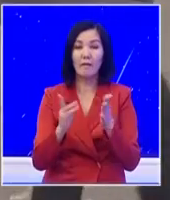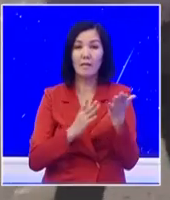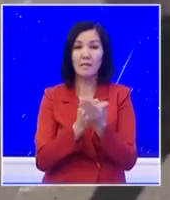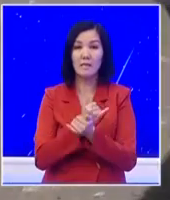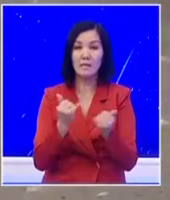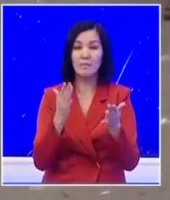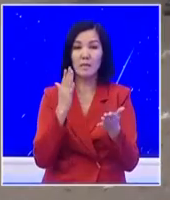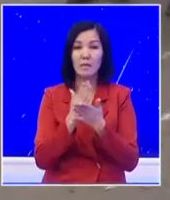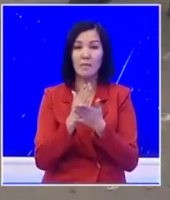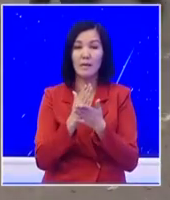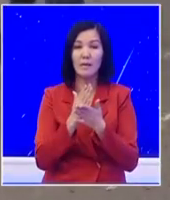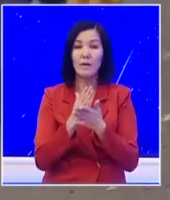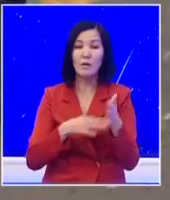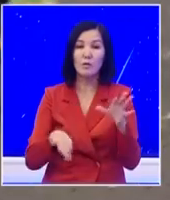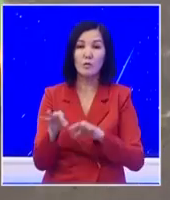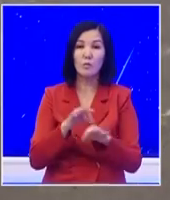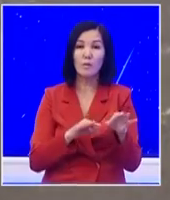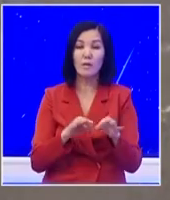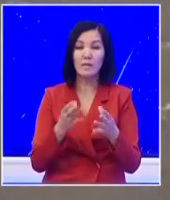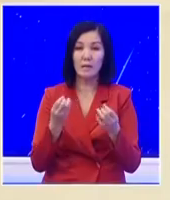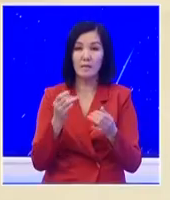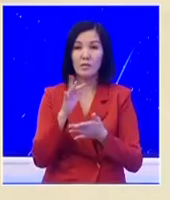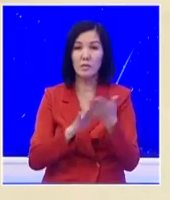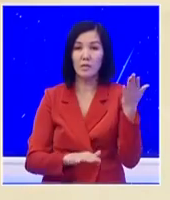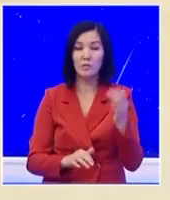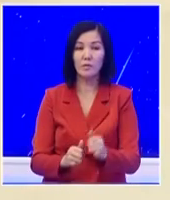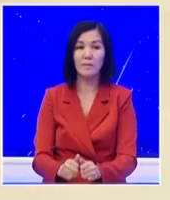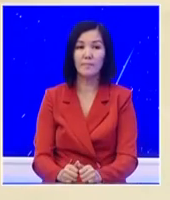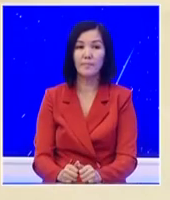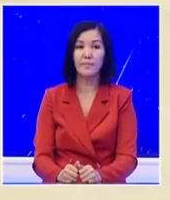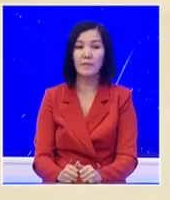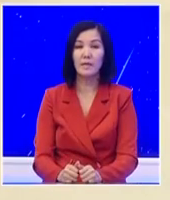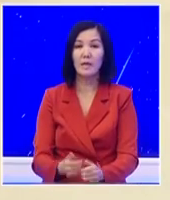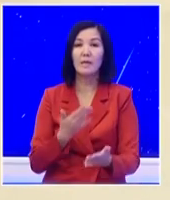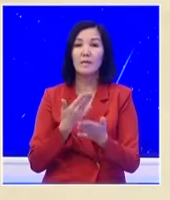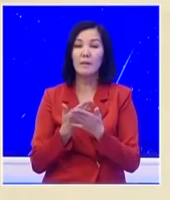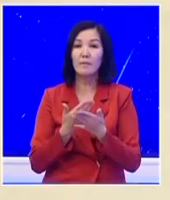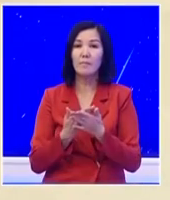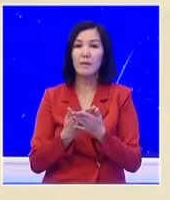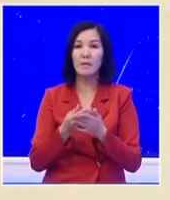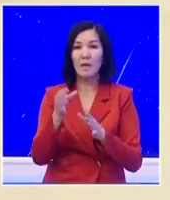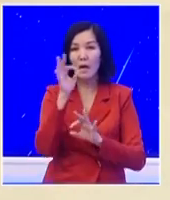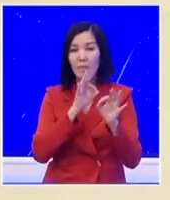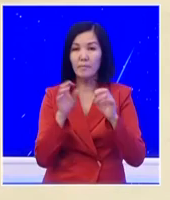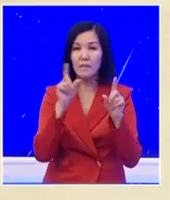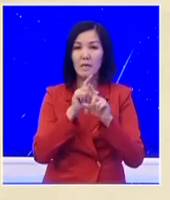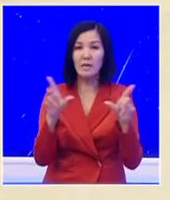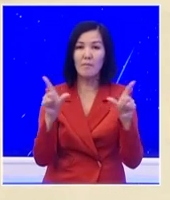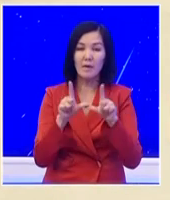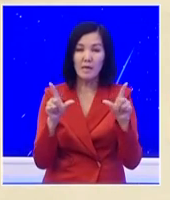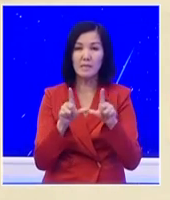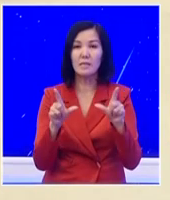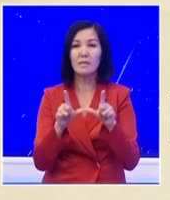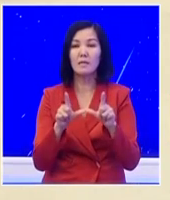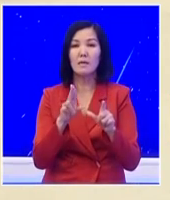қатынап тұр. Қолға алынған жобалар бұл ғана емес. Көбінесе жеке меншік объектілерін, аптека, магазин, супермаркеттер бар, ол